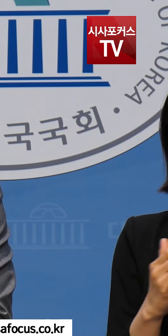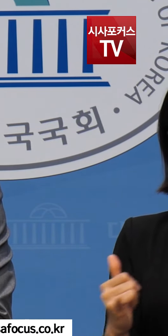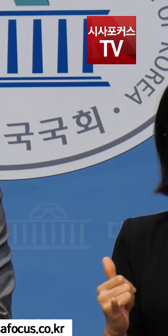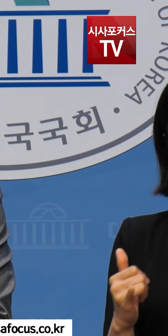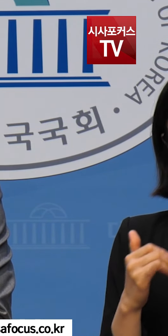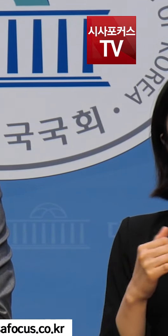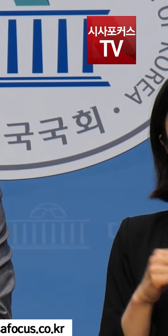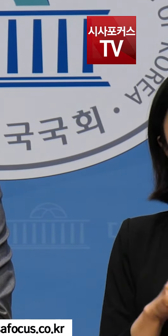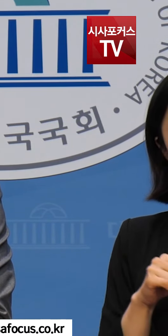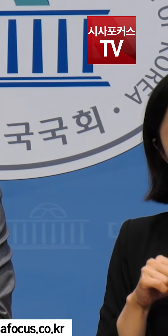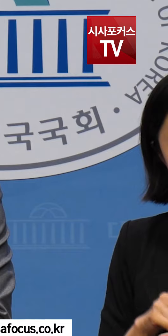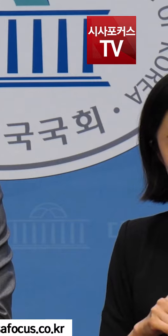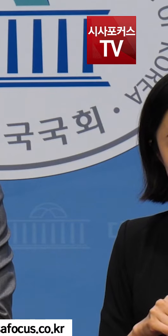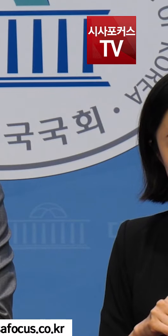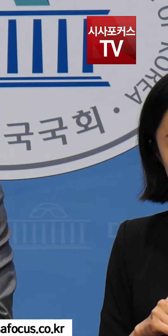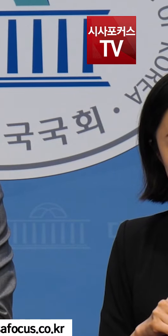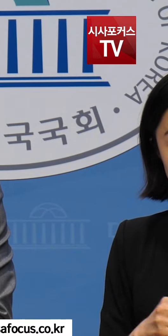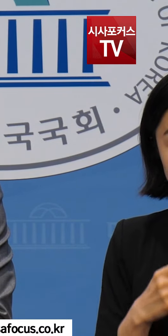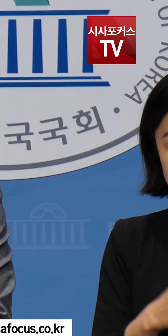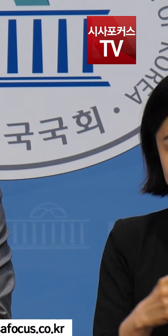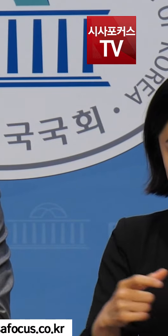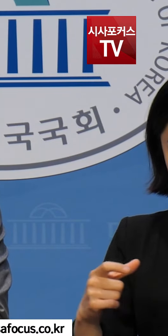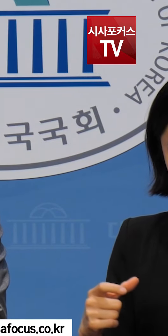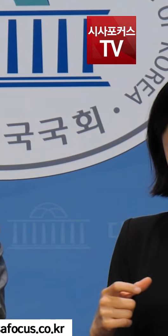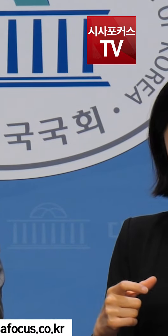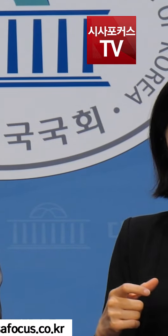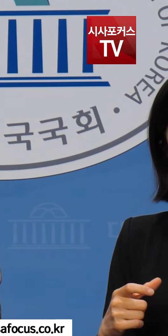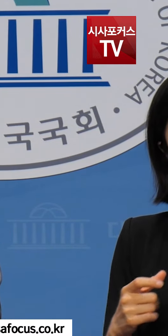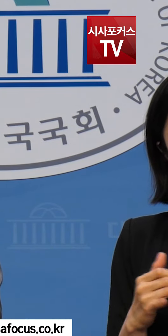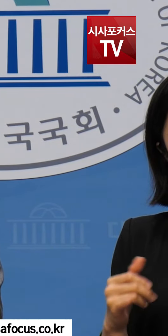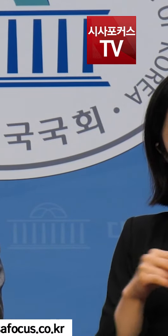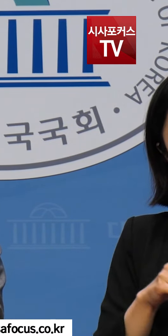경남 합천군 상류적인 거창군 입장에서 보자면 첫째는